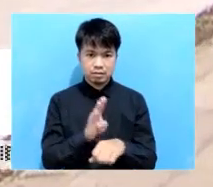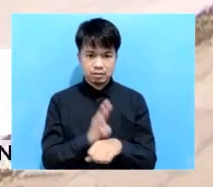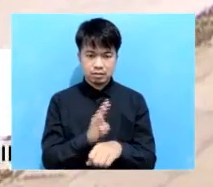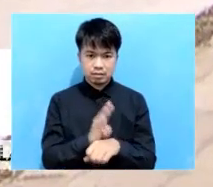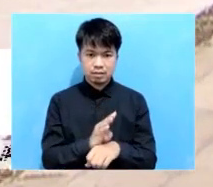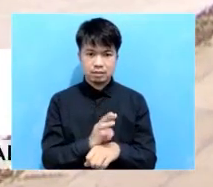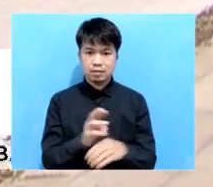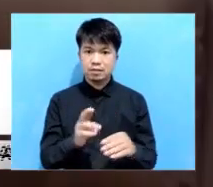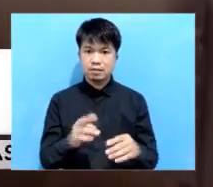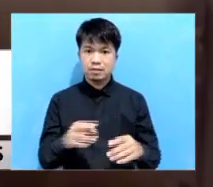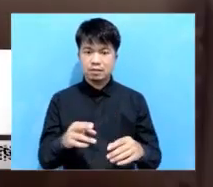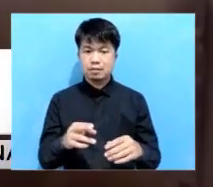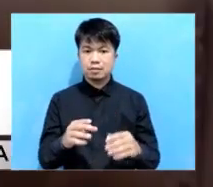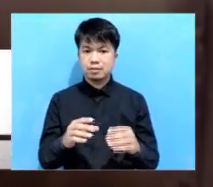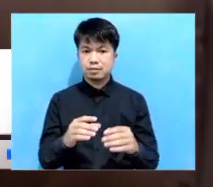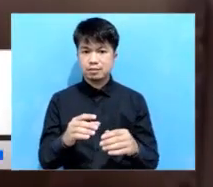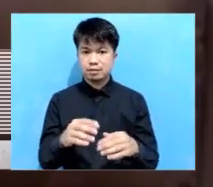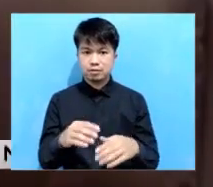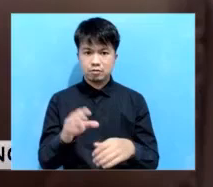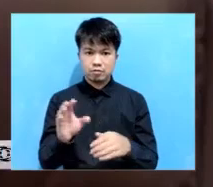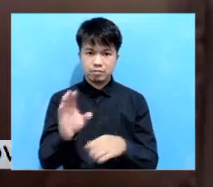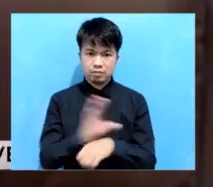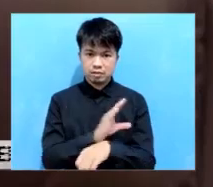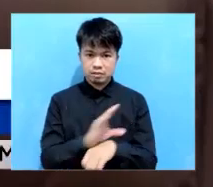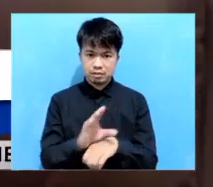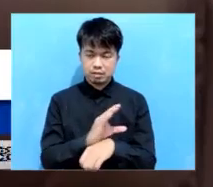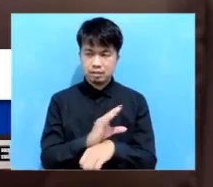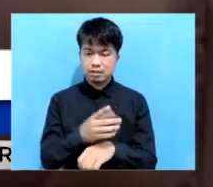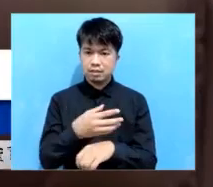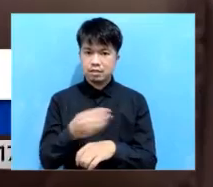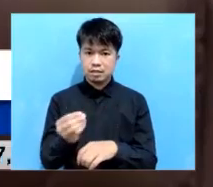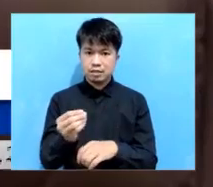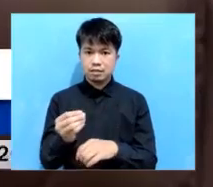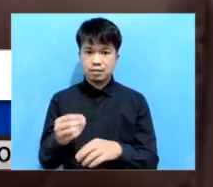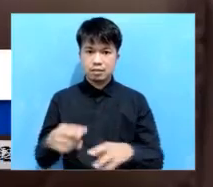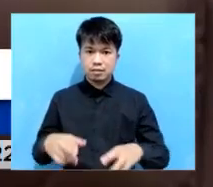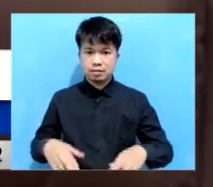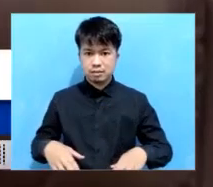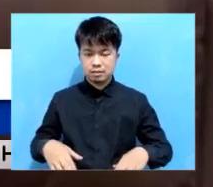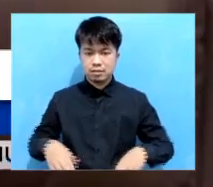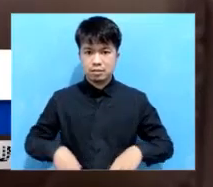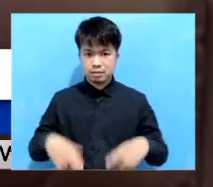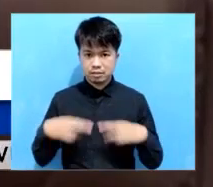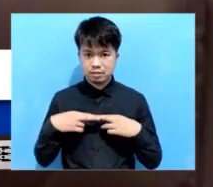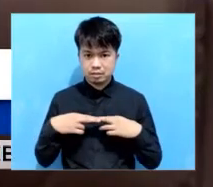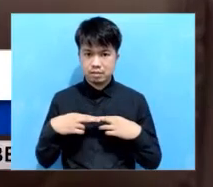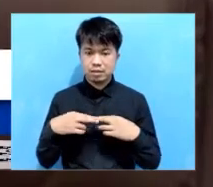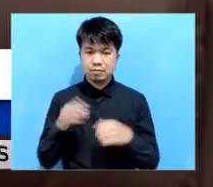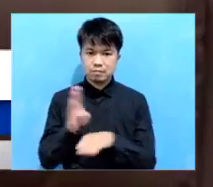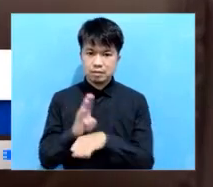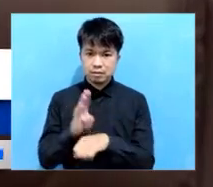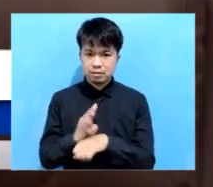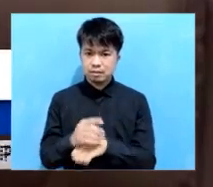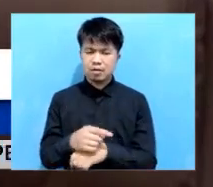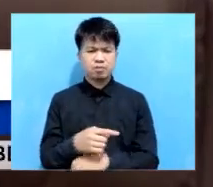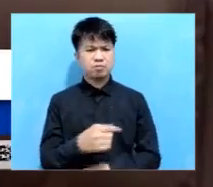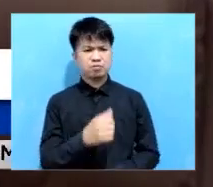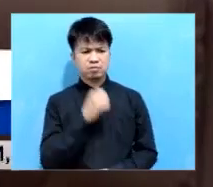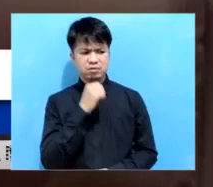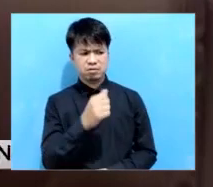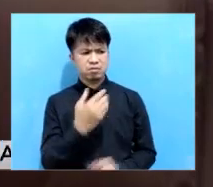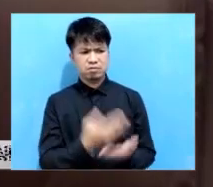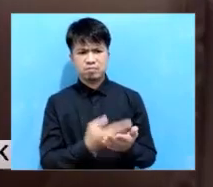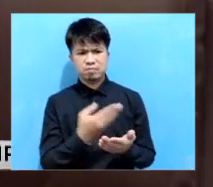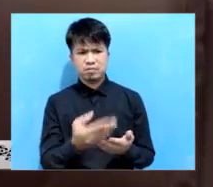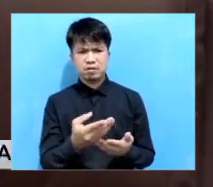nyo, that's our business. I want to tell you that we don't buy agricultural land in